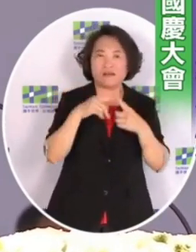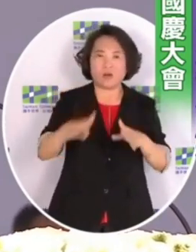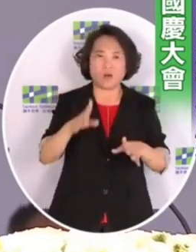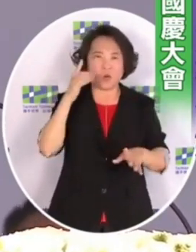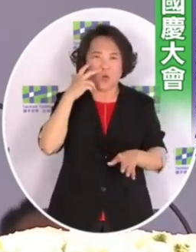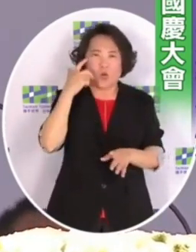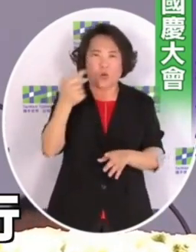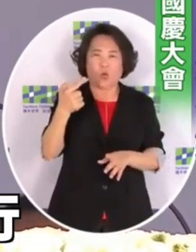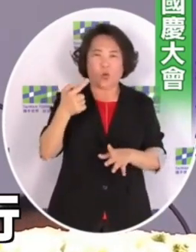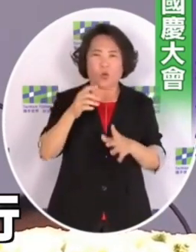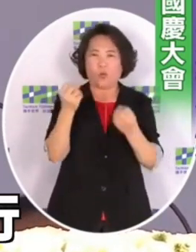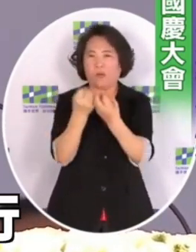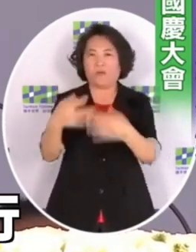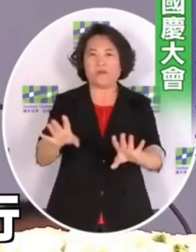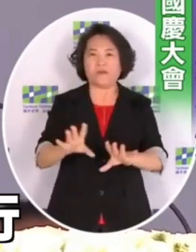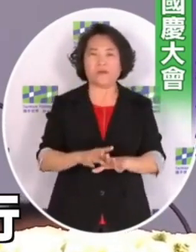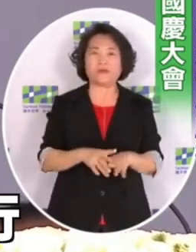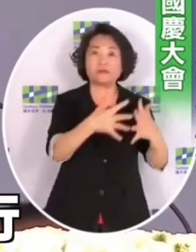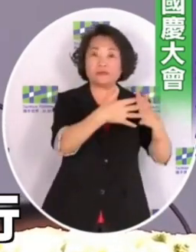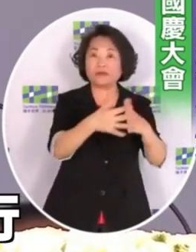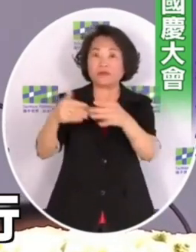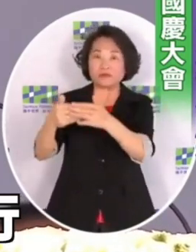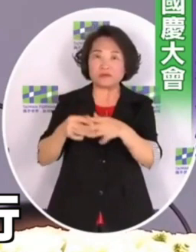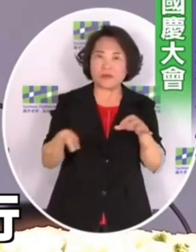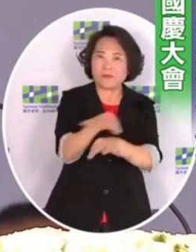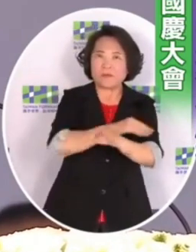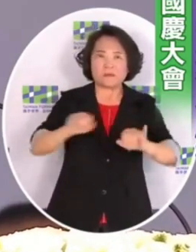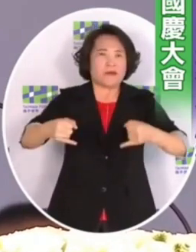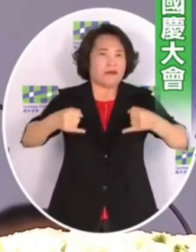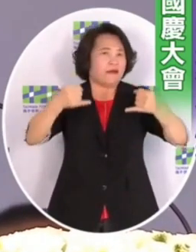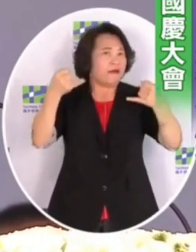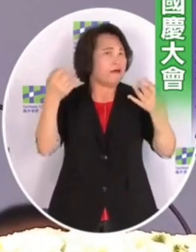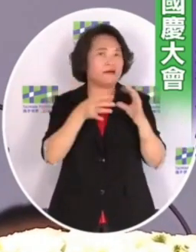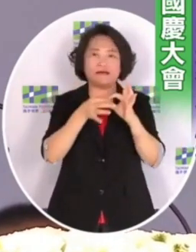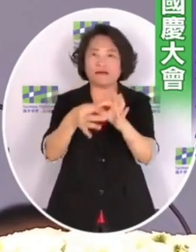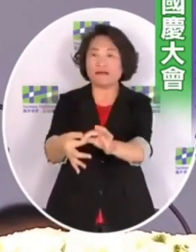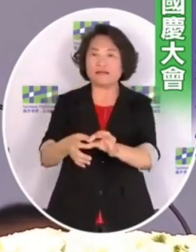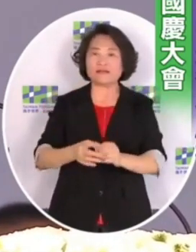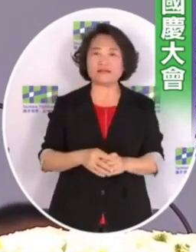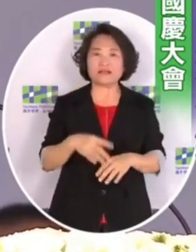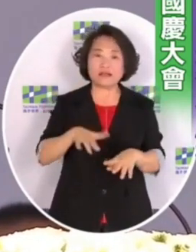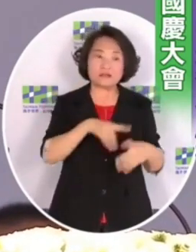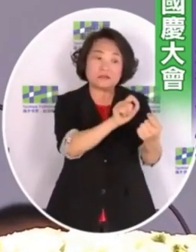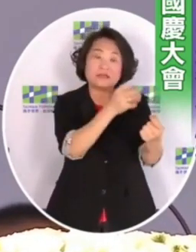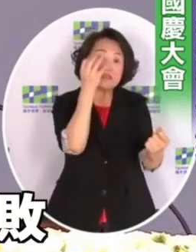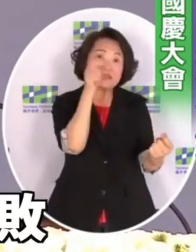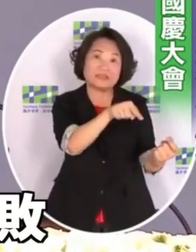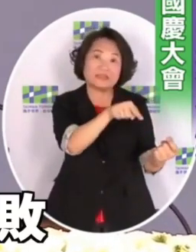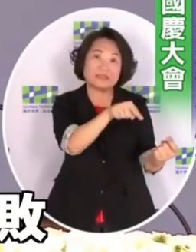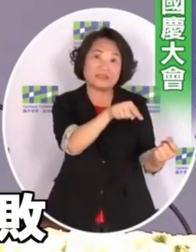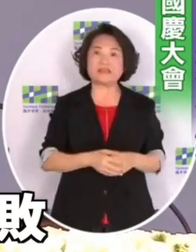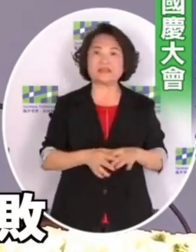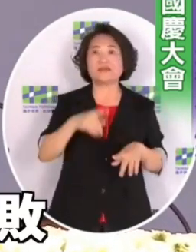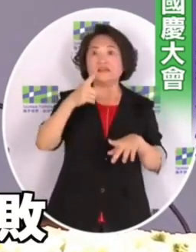的剧烈。美中贸易战的持续进行，距离我们不远的香港，因